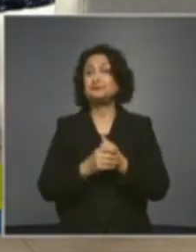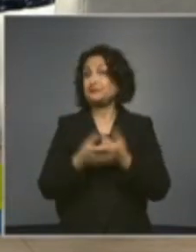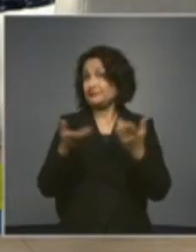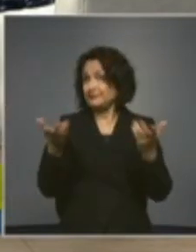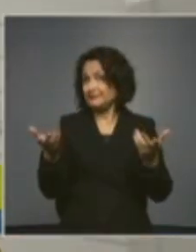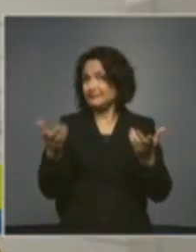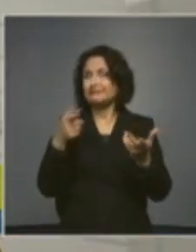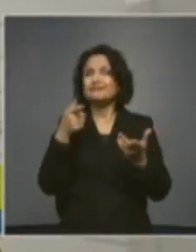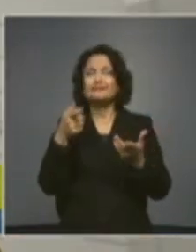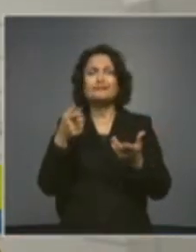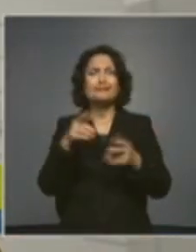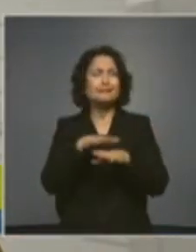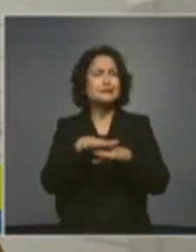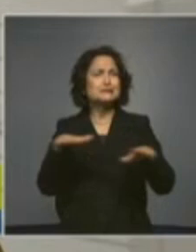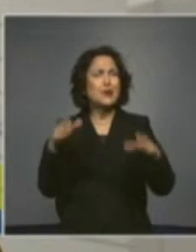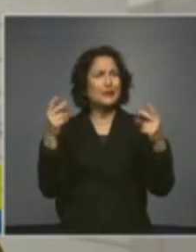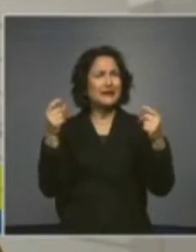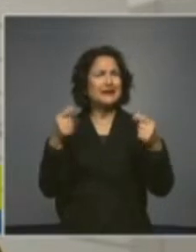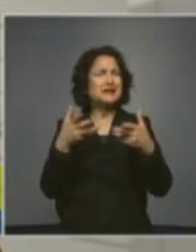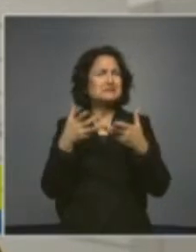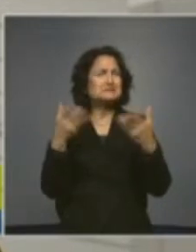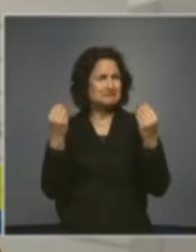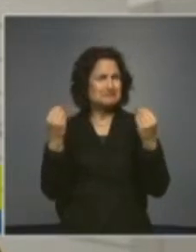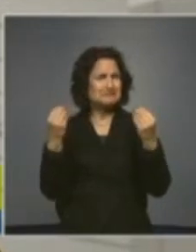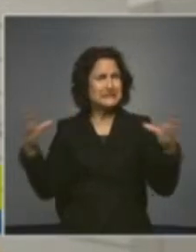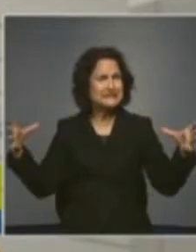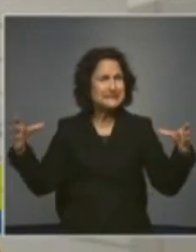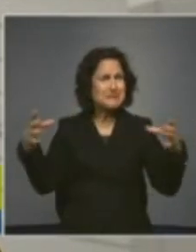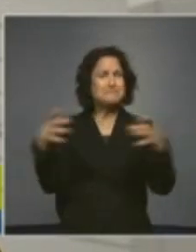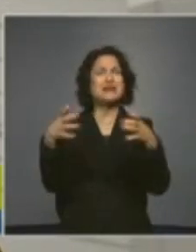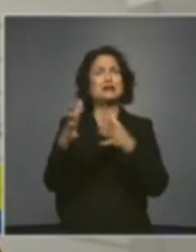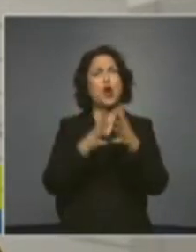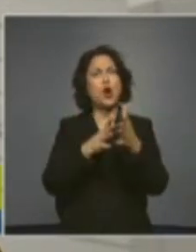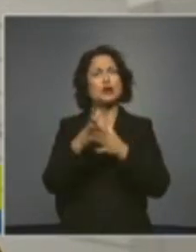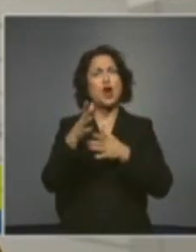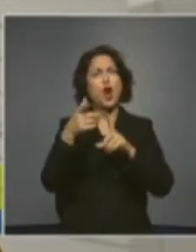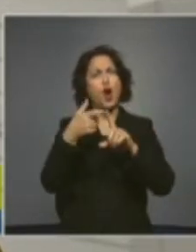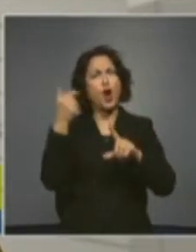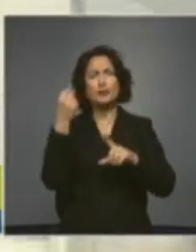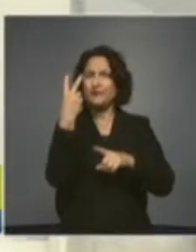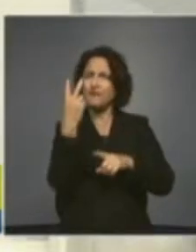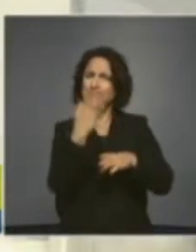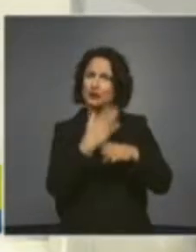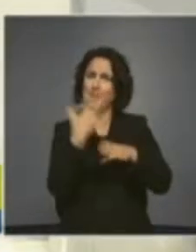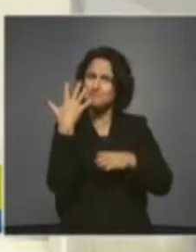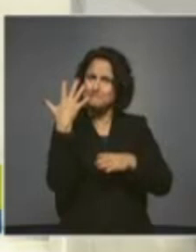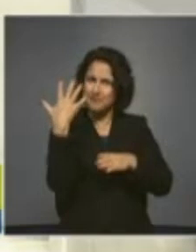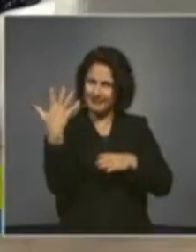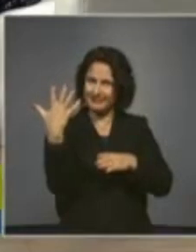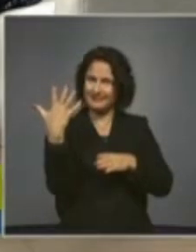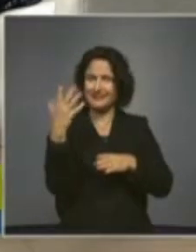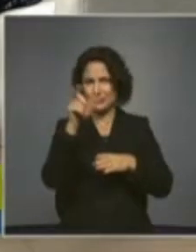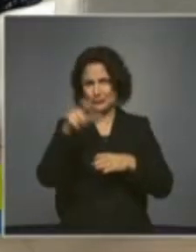Така че настолните игри са нещо страхотно, събират хората, могат да играят от 2 до 5 човека в играта. В случая това е сметището,